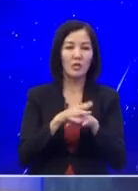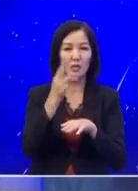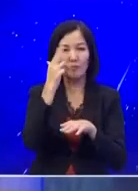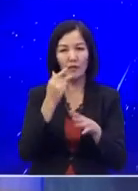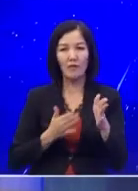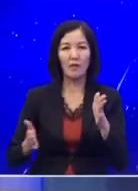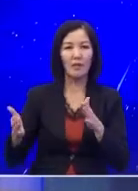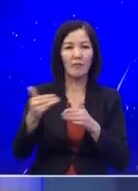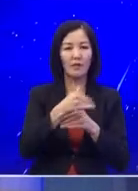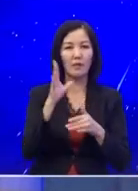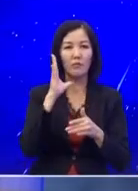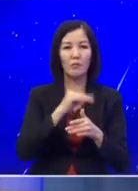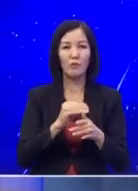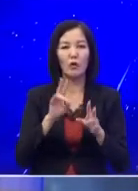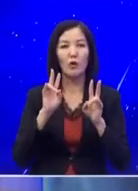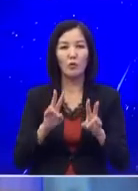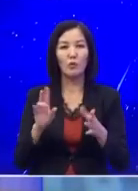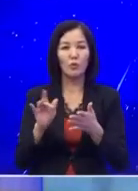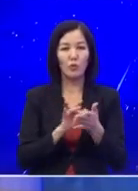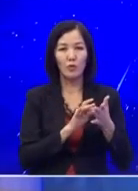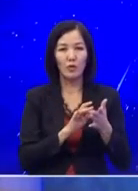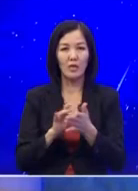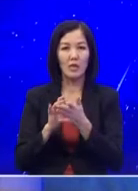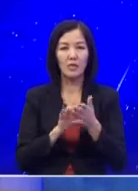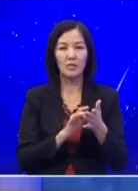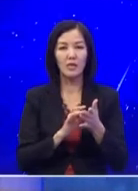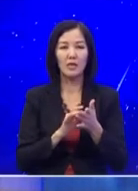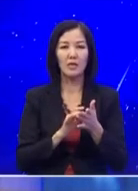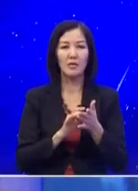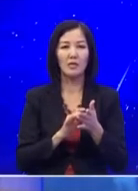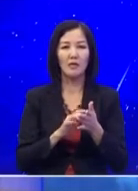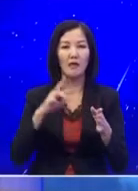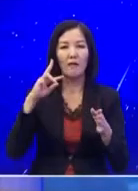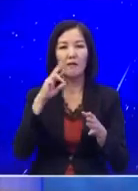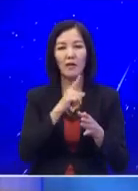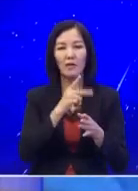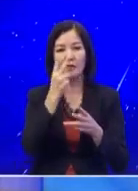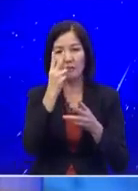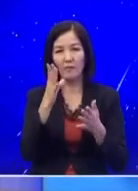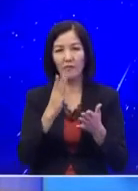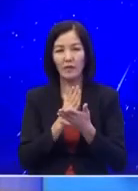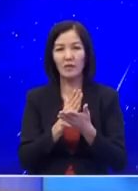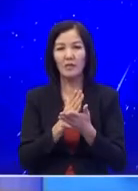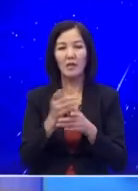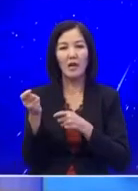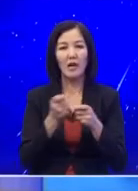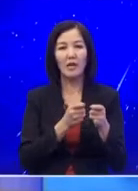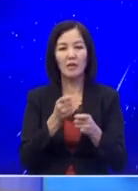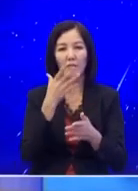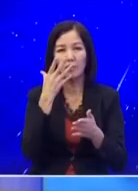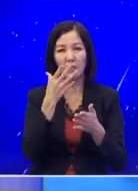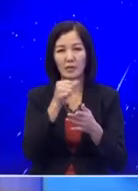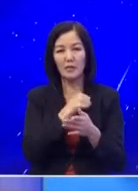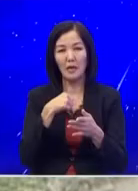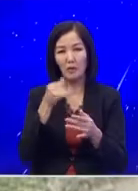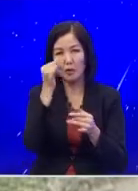стороной зону отчуждения. Однако туристы и скот периодически забредают в радиоактивные развалины. Акимат мотивирует свое бездействие тем, что